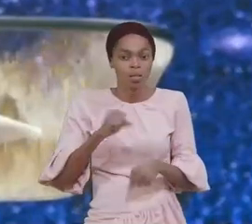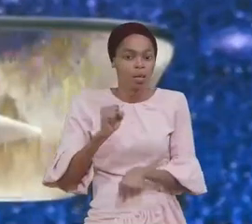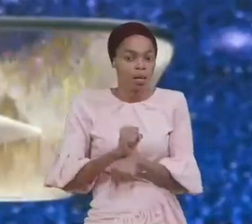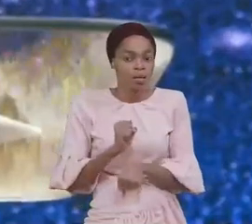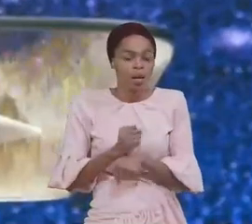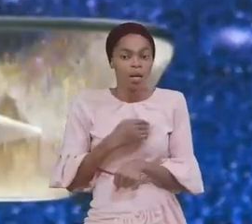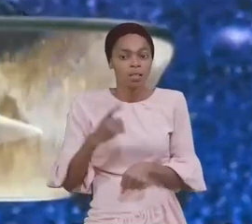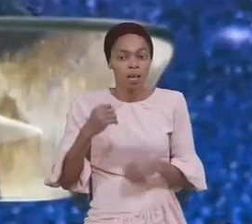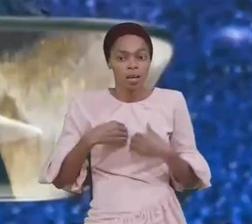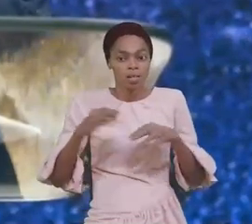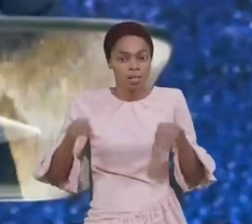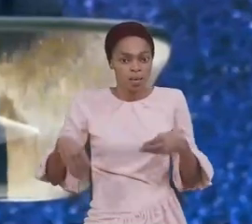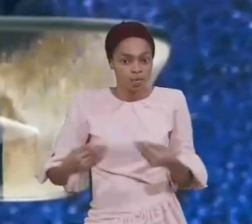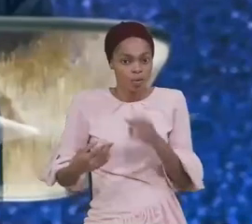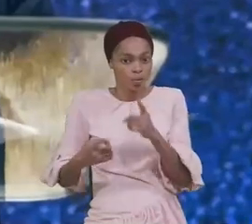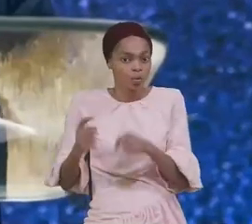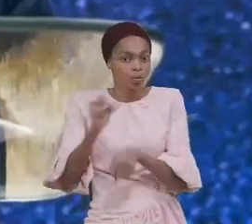faire. Et nous disons, Seigneur,